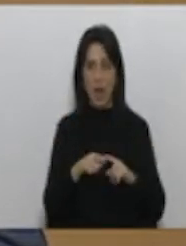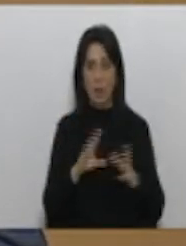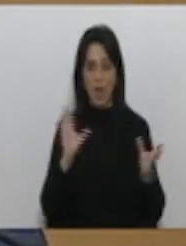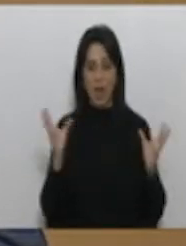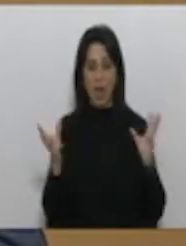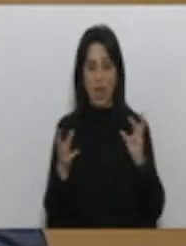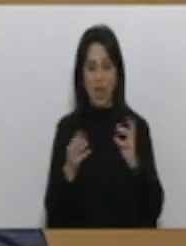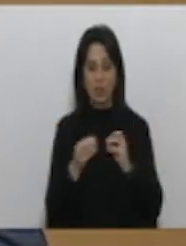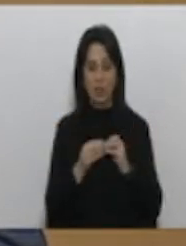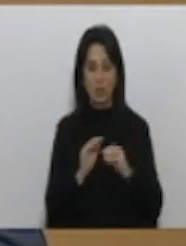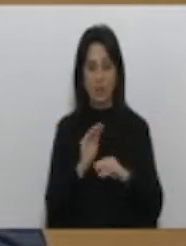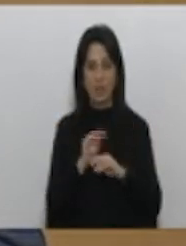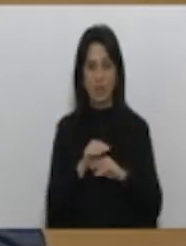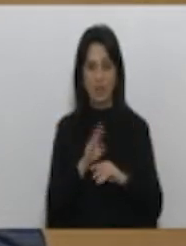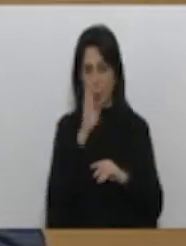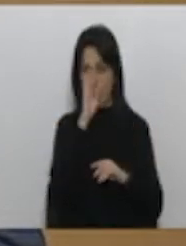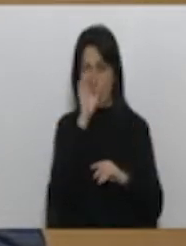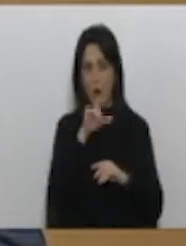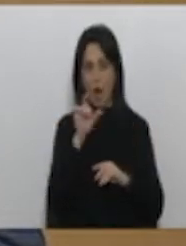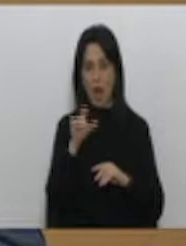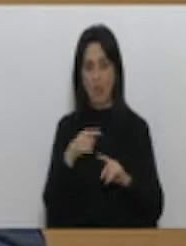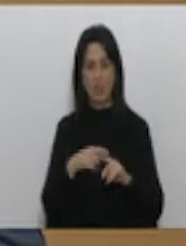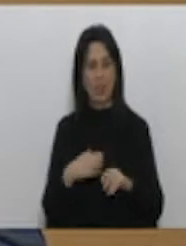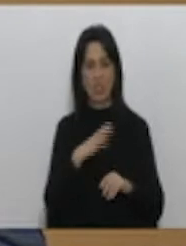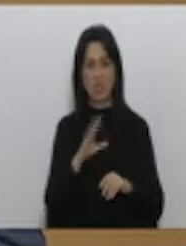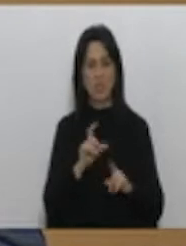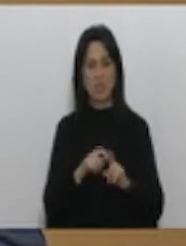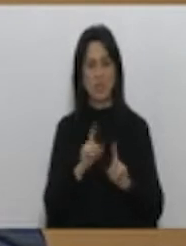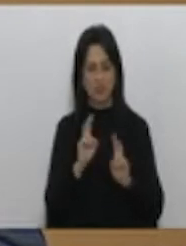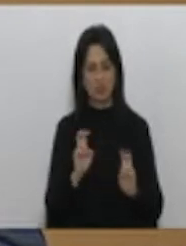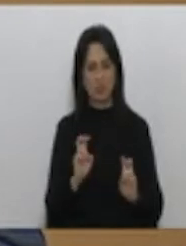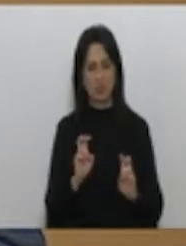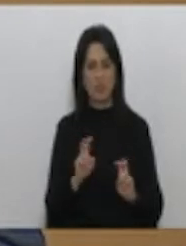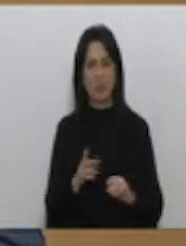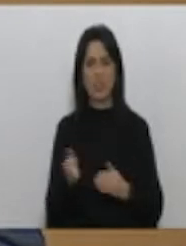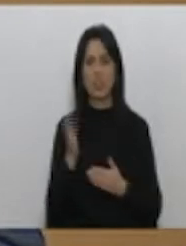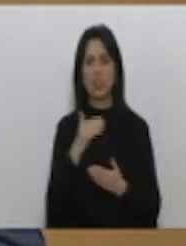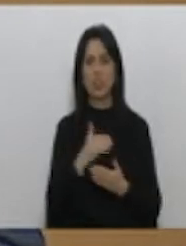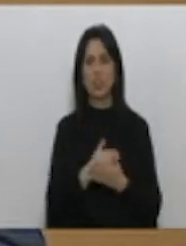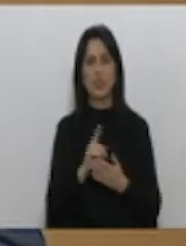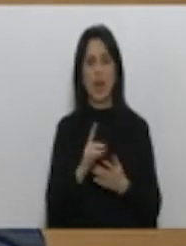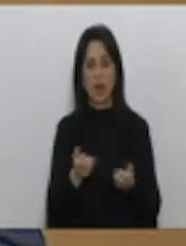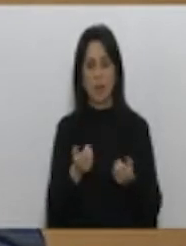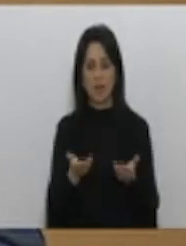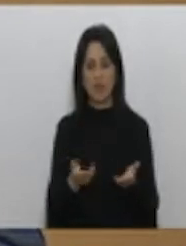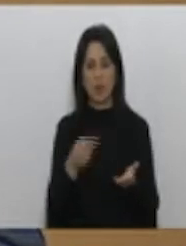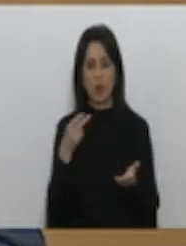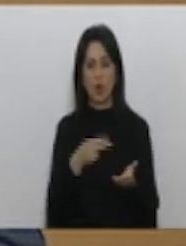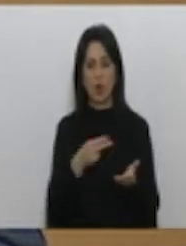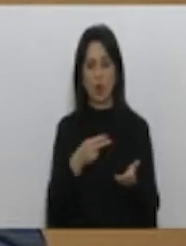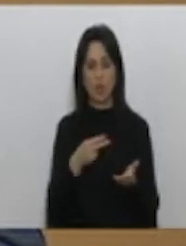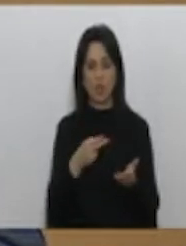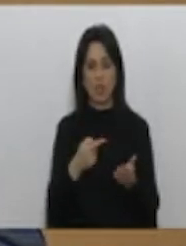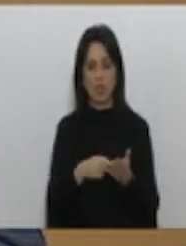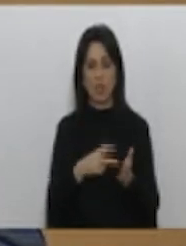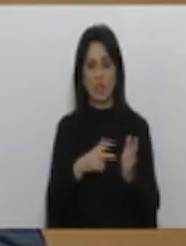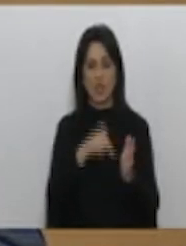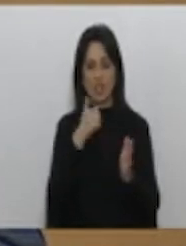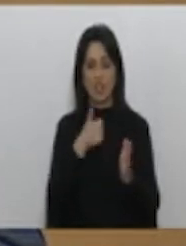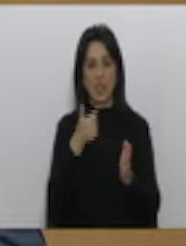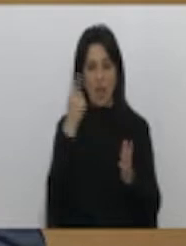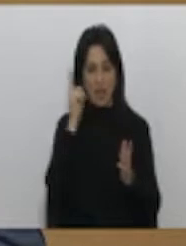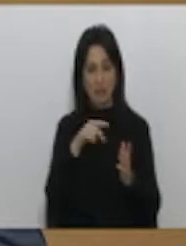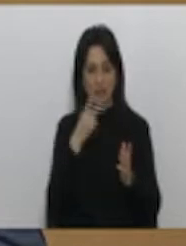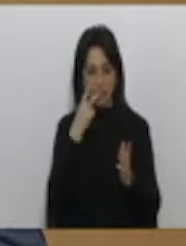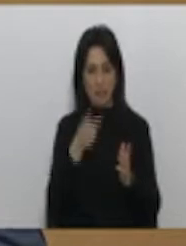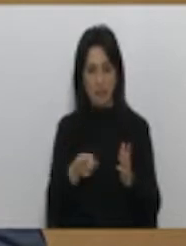თუ დავამატებთ მოღალატეებს, არ შემეშინდება ეს სიტყვა თქვა. შედეგად, რაც მივიღეთ 2008 წელს, ყველამ კარგად